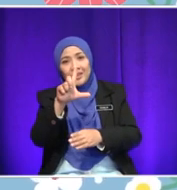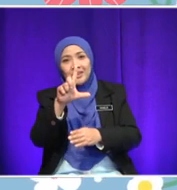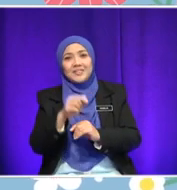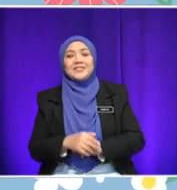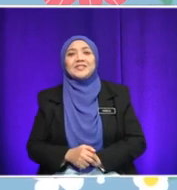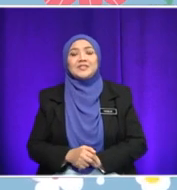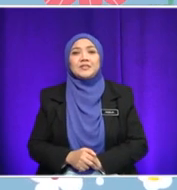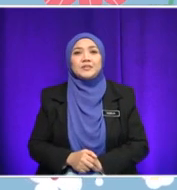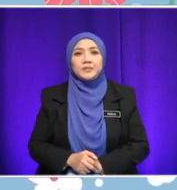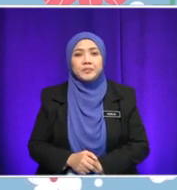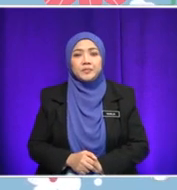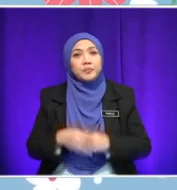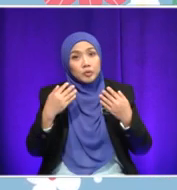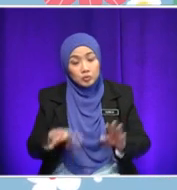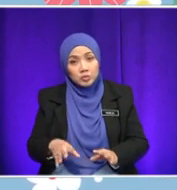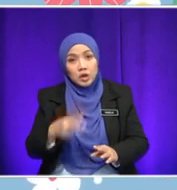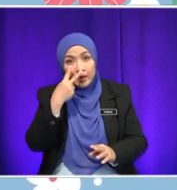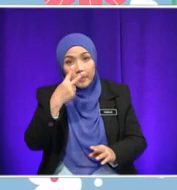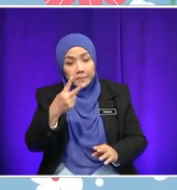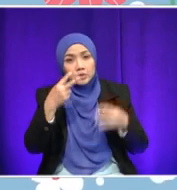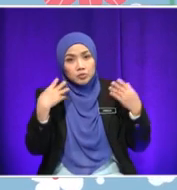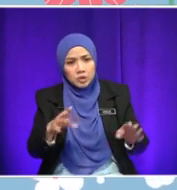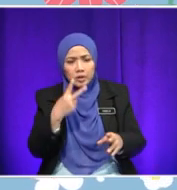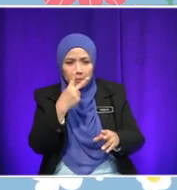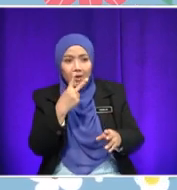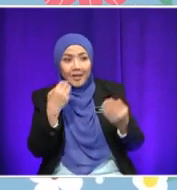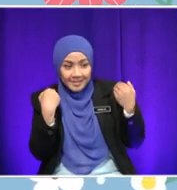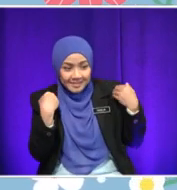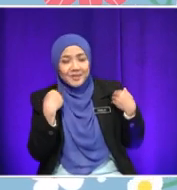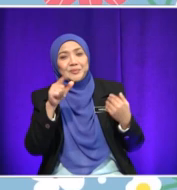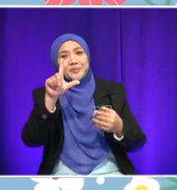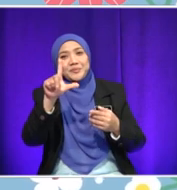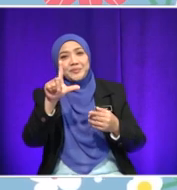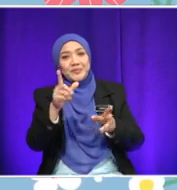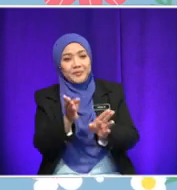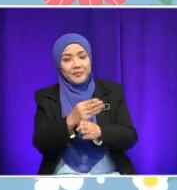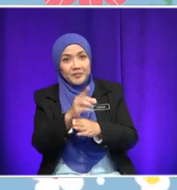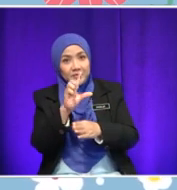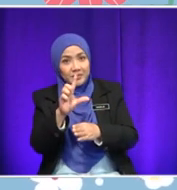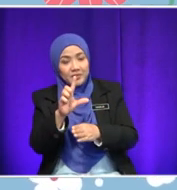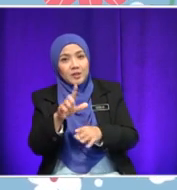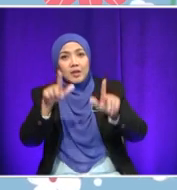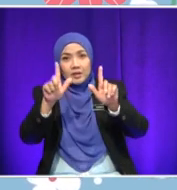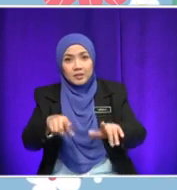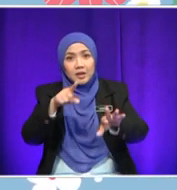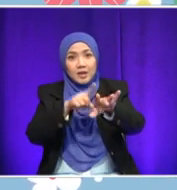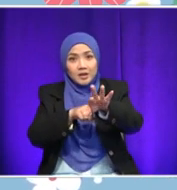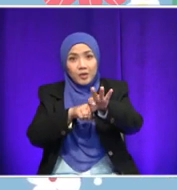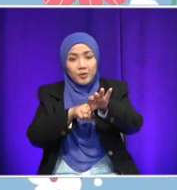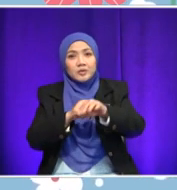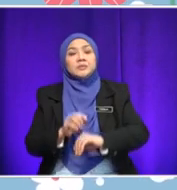kita sudah nebak ke bentuk l di sini jadi saya minta tolong Lisa Letakkan daun yang tuh